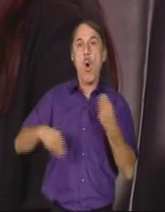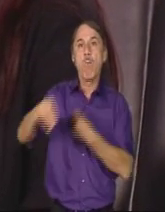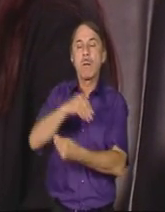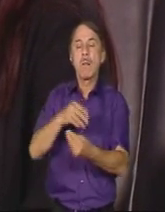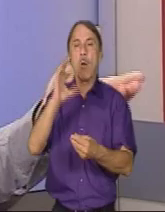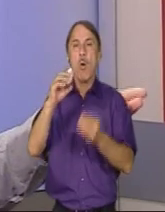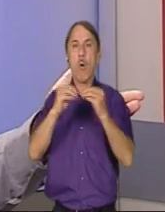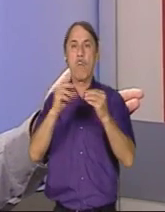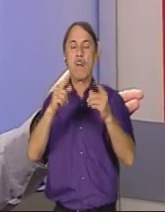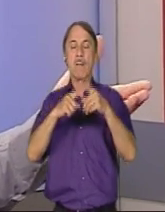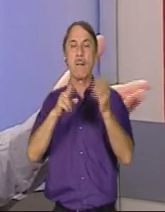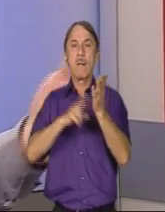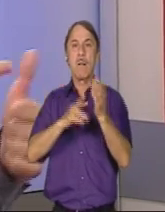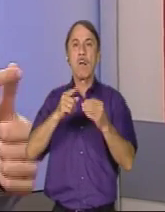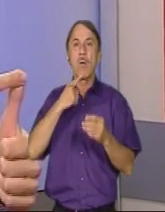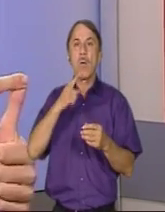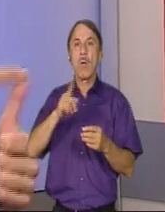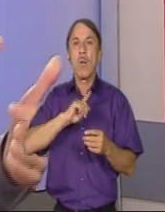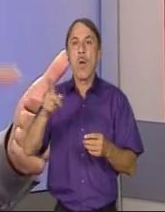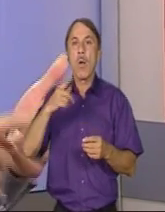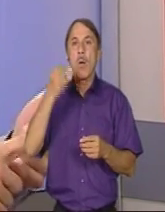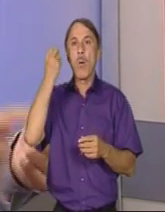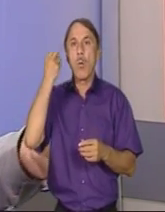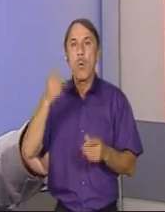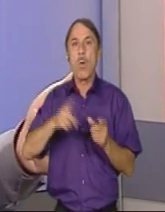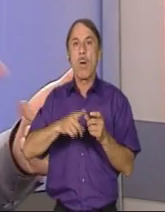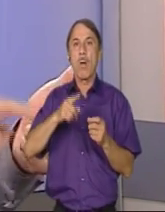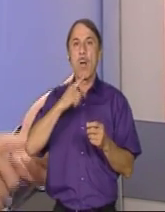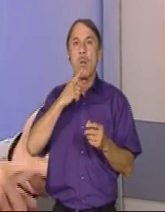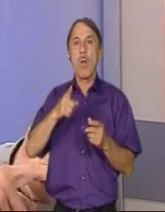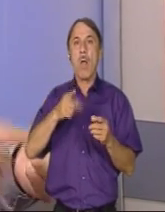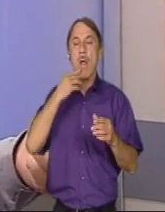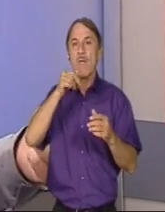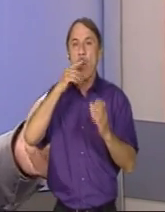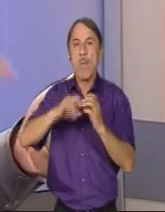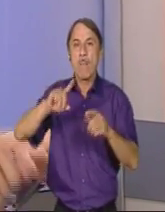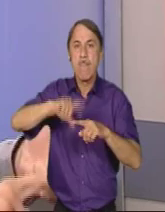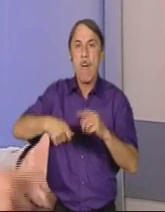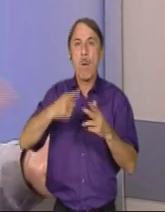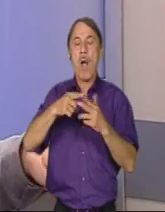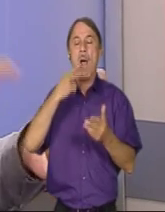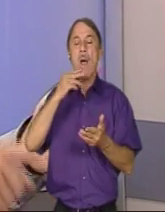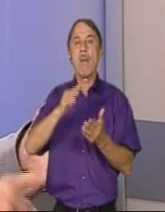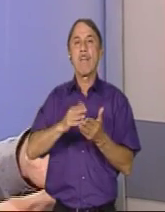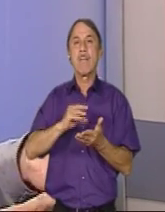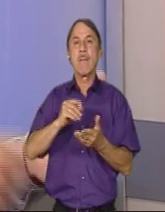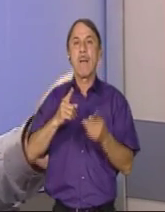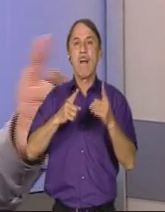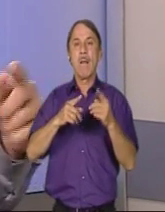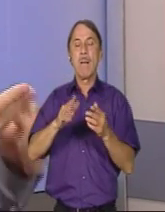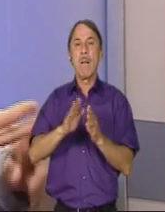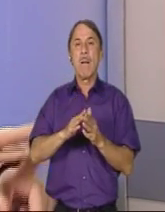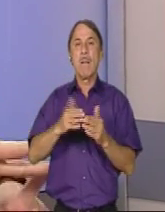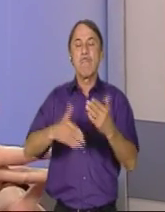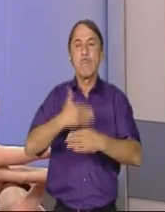svetu, ali niko ne može da me ubedi da mi više ne znamo napravimo traktor, motokultivator, priključnu mehanizaciju, nameštaj, tekstilnu